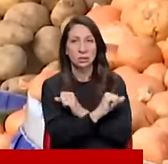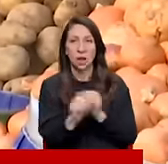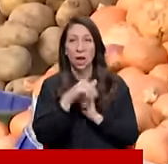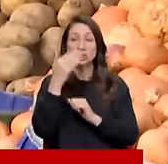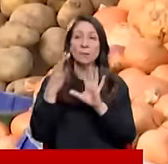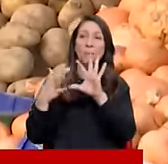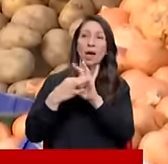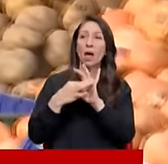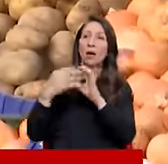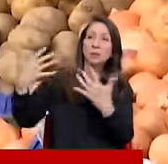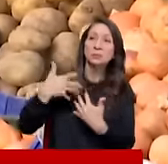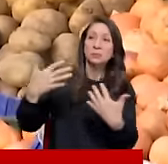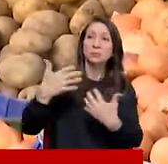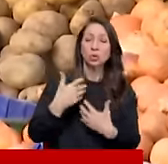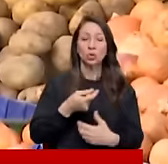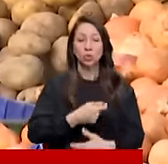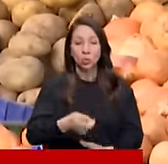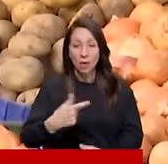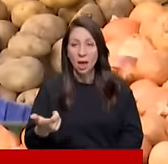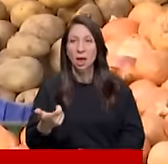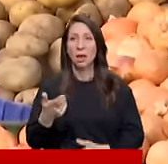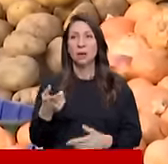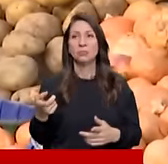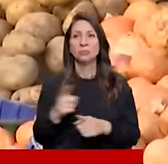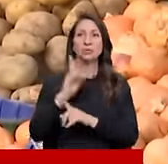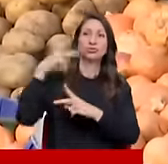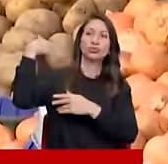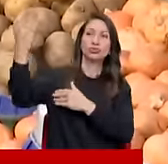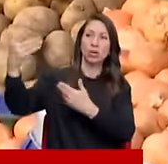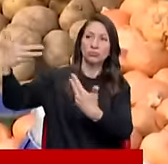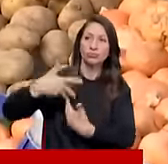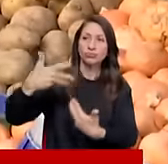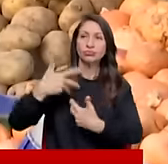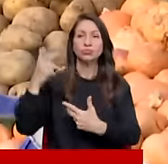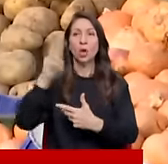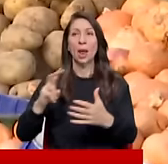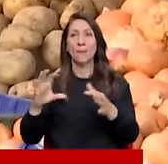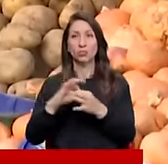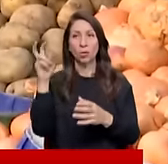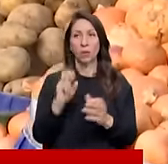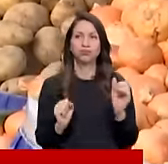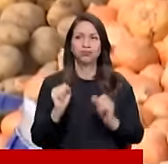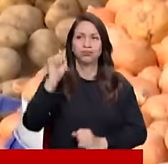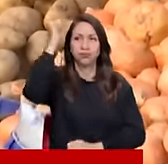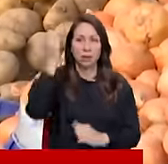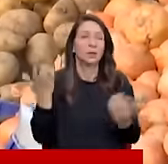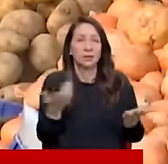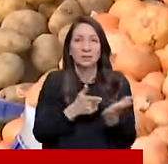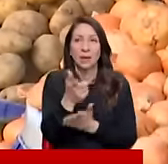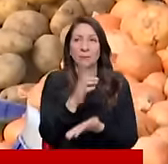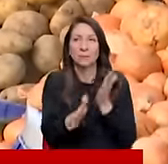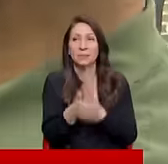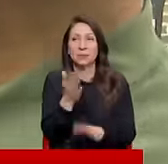şeye dışa bağımlı olduğumuz için gübresinden işte şeyine kadar hepsi dışarıdan geliyor. Hepsi dolara bağlı. Dolar da alıp başını gidince tarımı